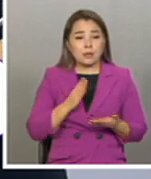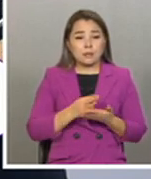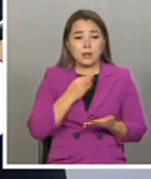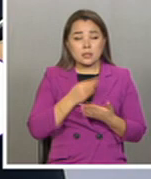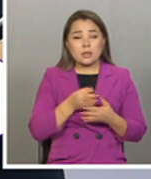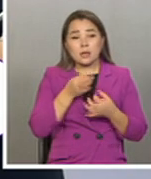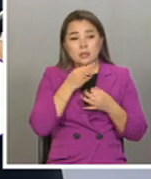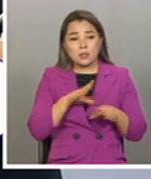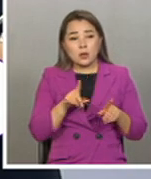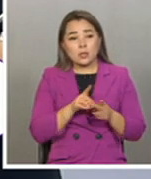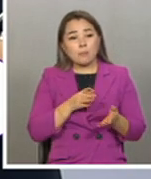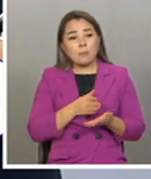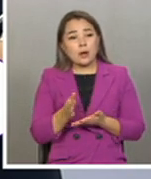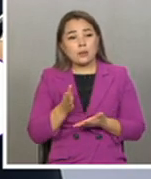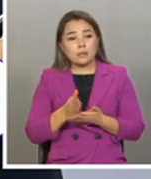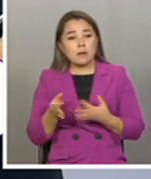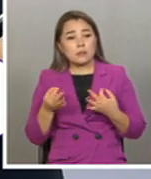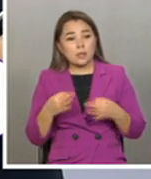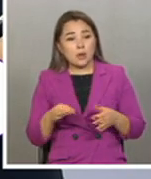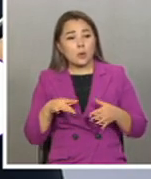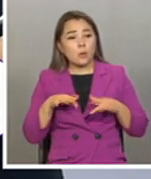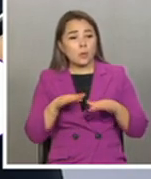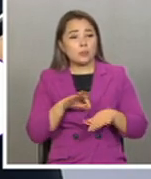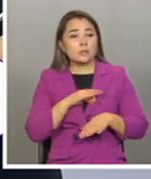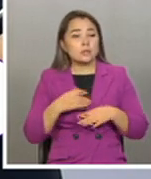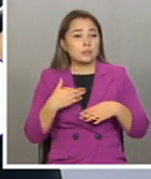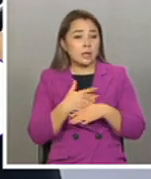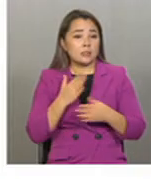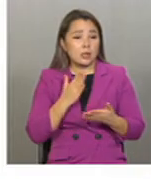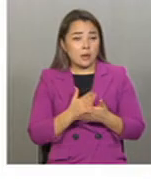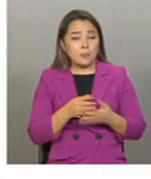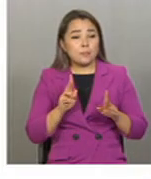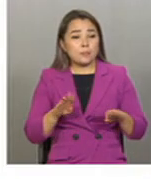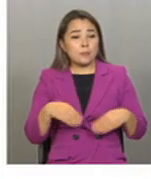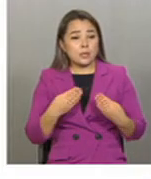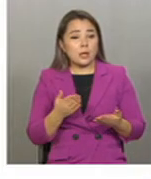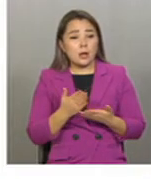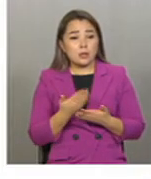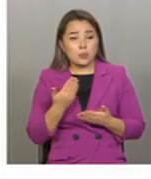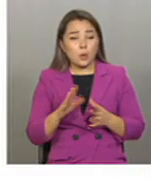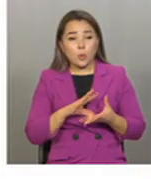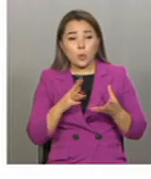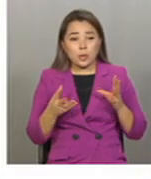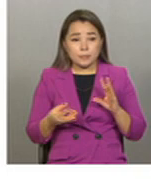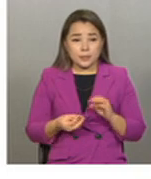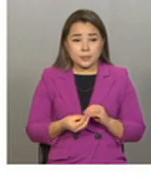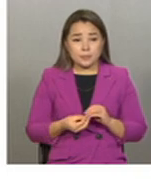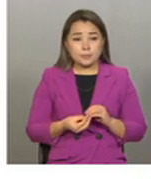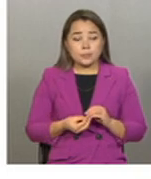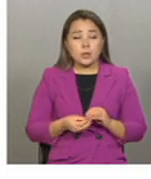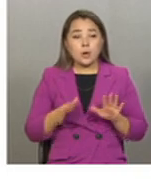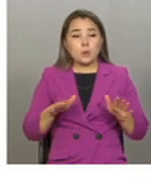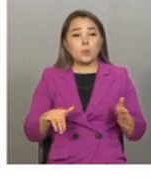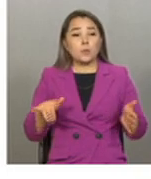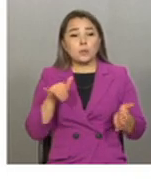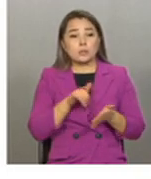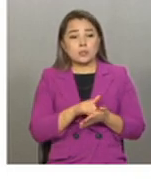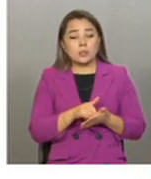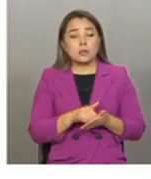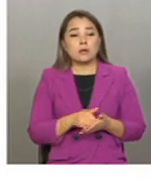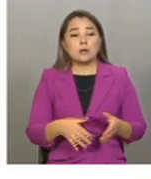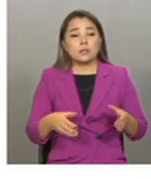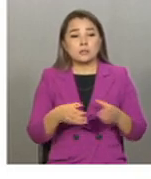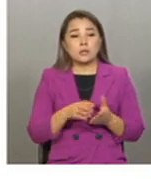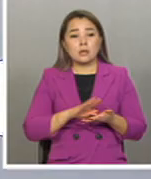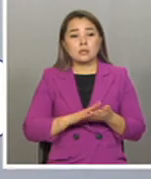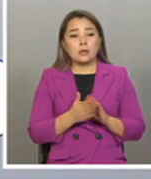келген бағытта еркін қозғалады. Және берілген көлемге дейін орналасатын агрегаттық